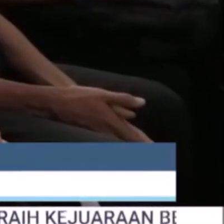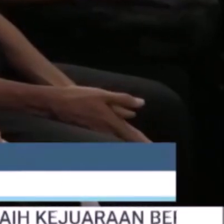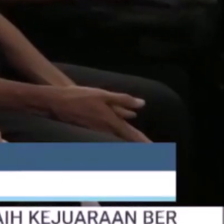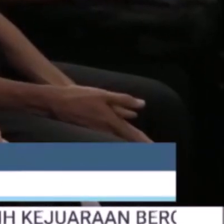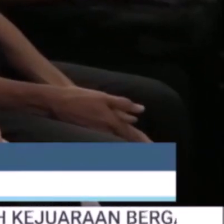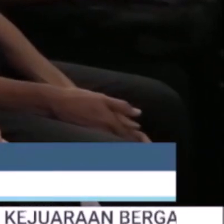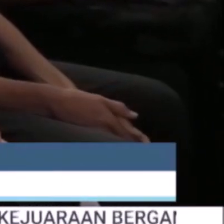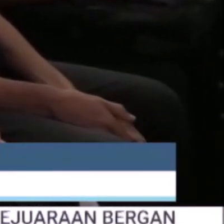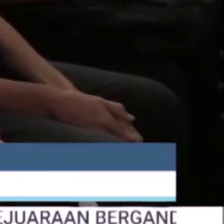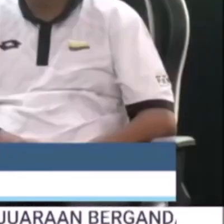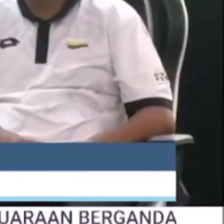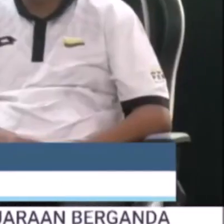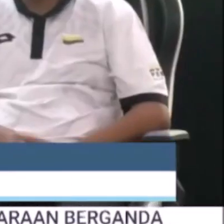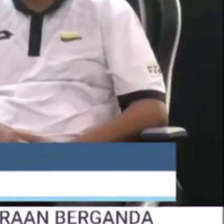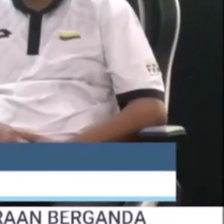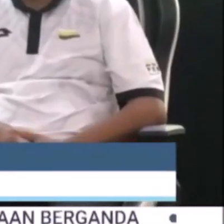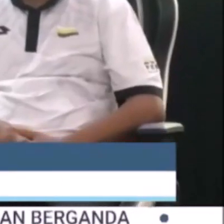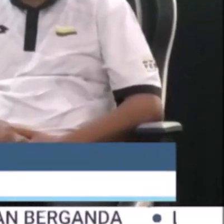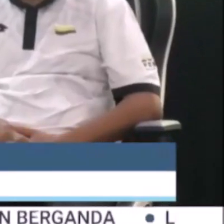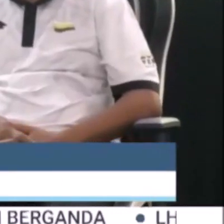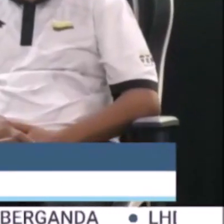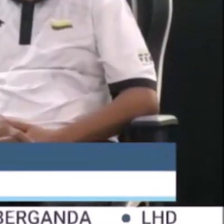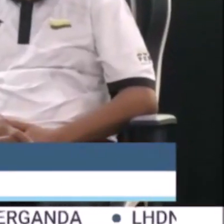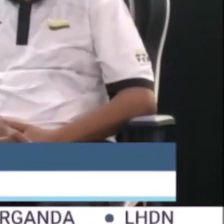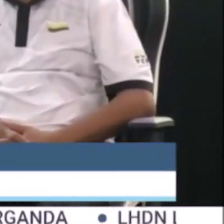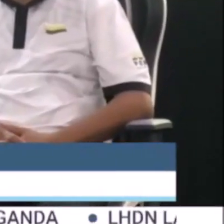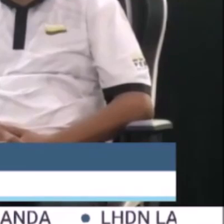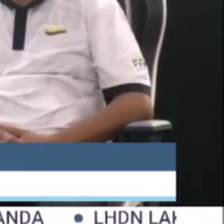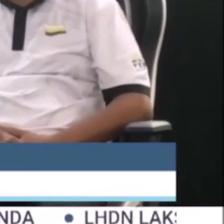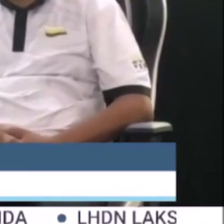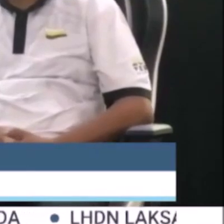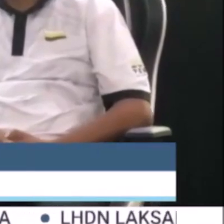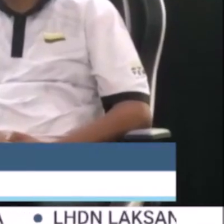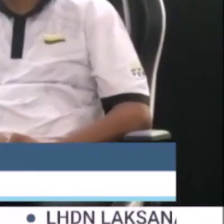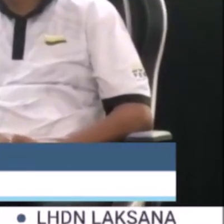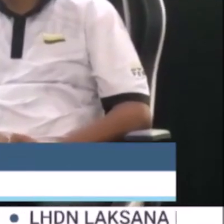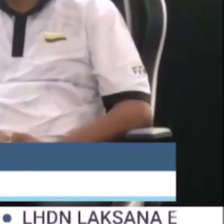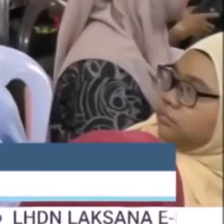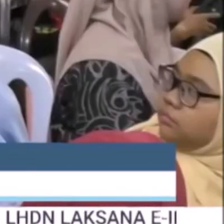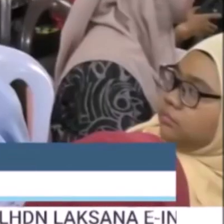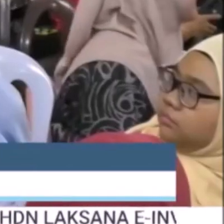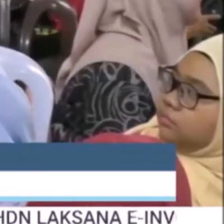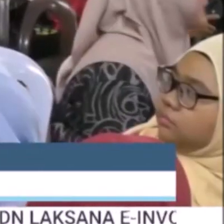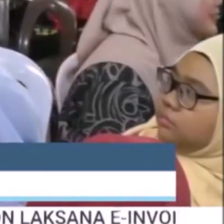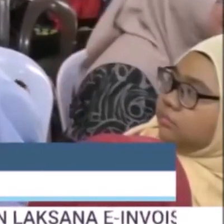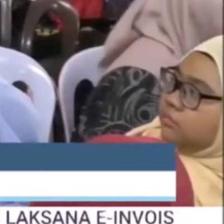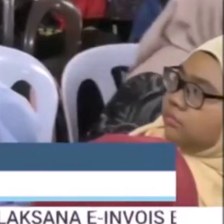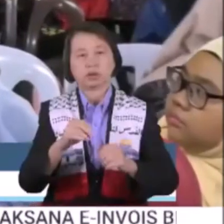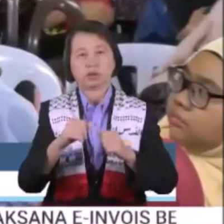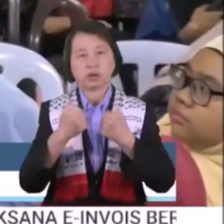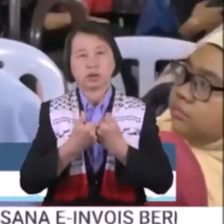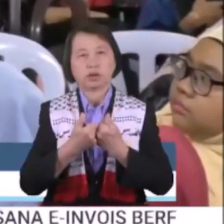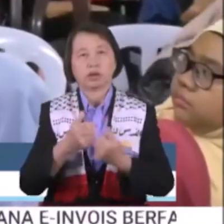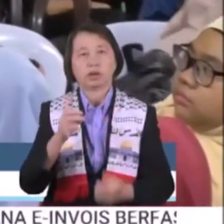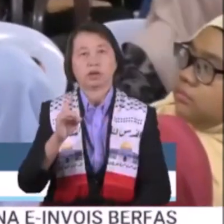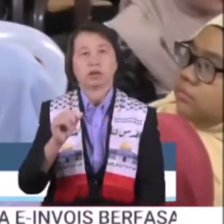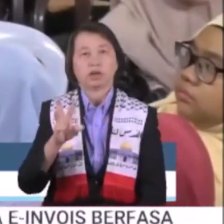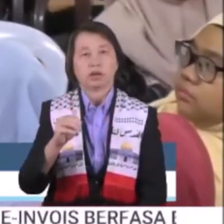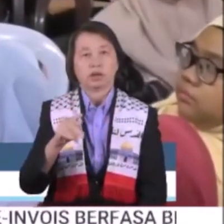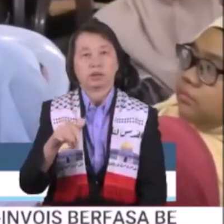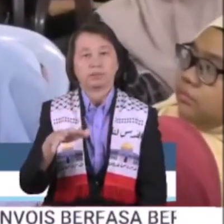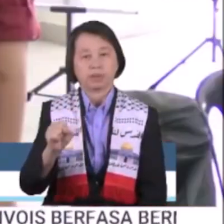beliau, aspek pemakanan atlet sentiasa dipantau Majlis Sukan Negara, Institut Sukan Negara dan Agensi Anti-Doping